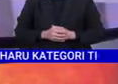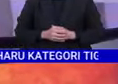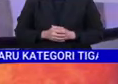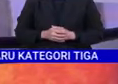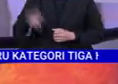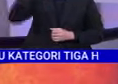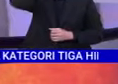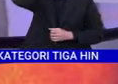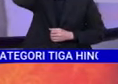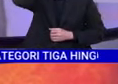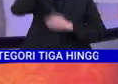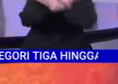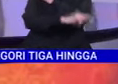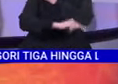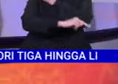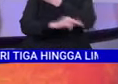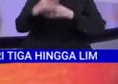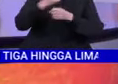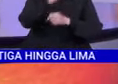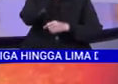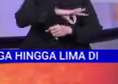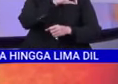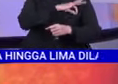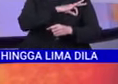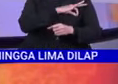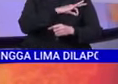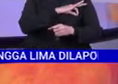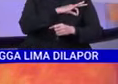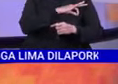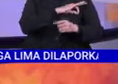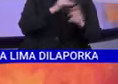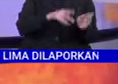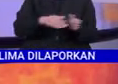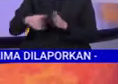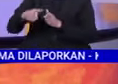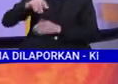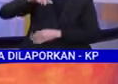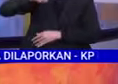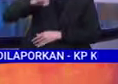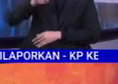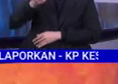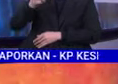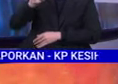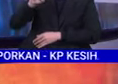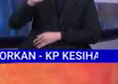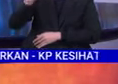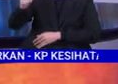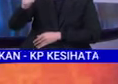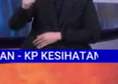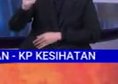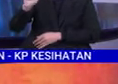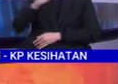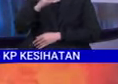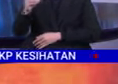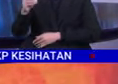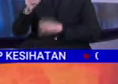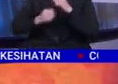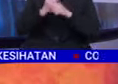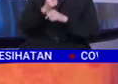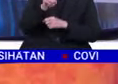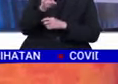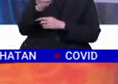di clan ton antara negeri yang mendapat manfaat besar bawah inisiatif pelan jalinan digital negara jendela sehingga suku ke-4